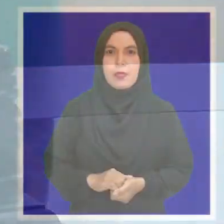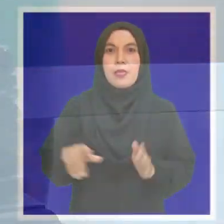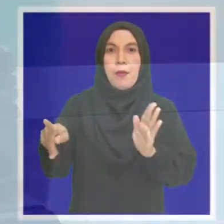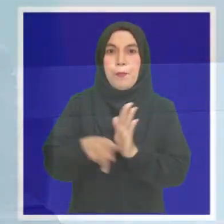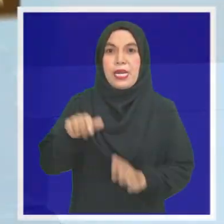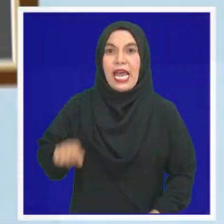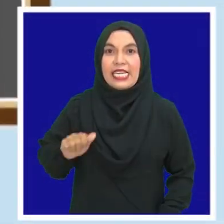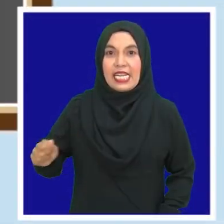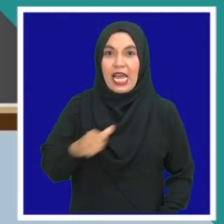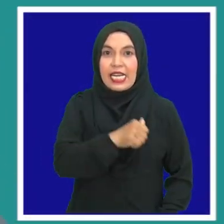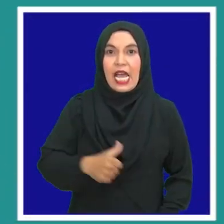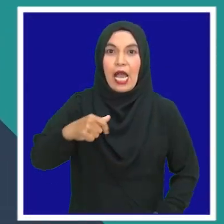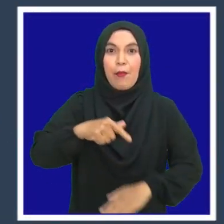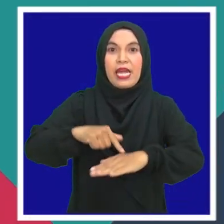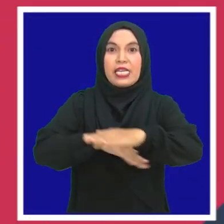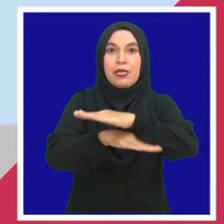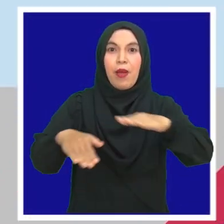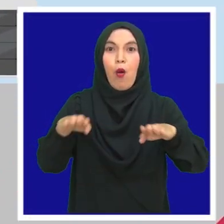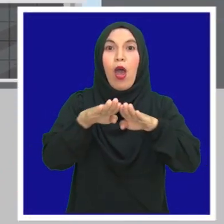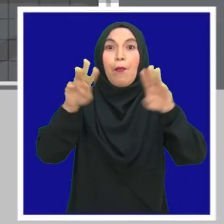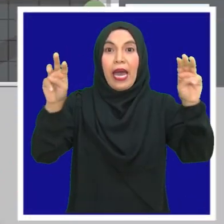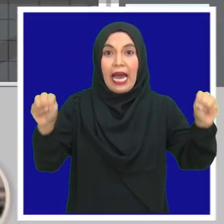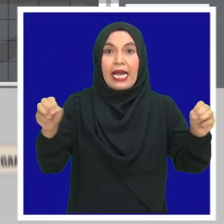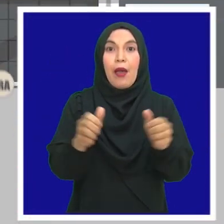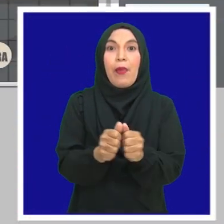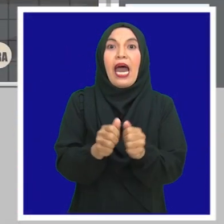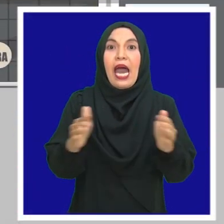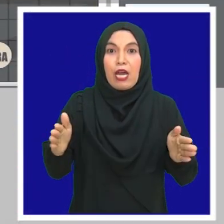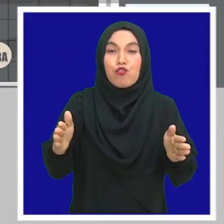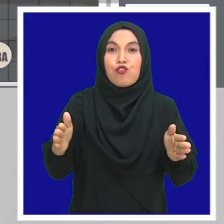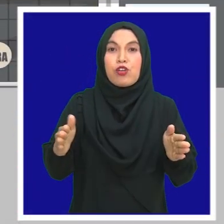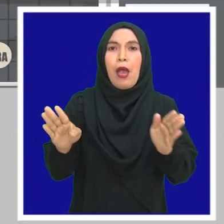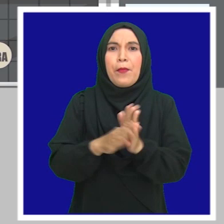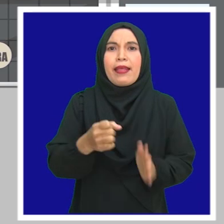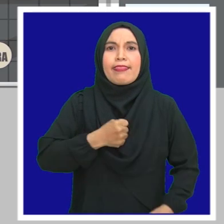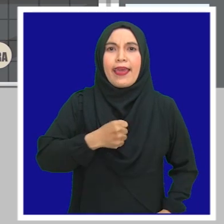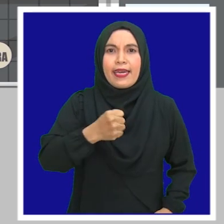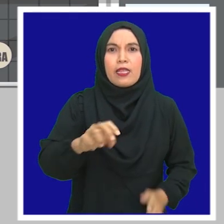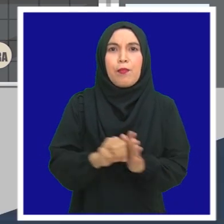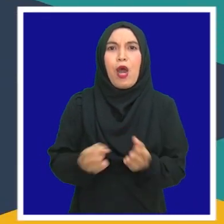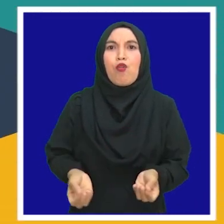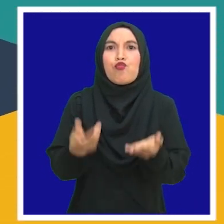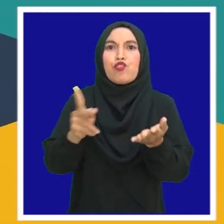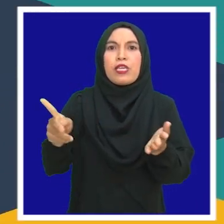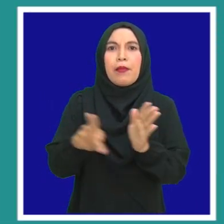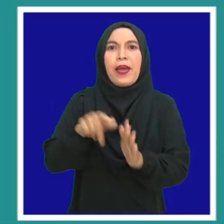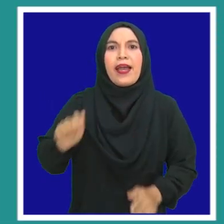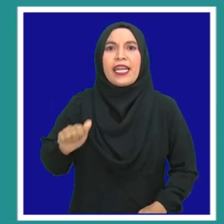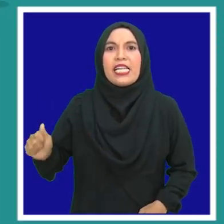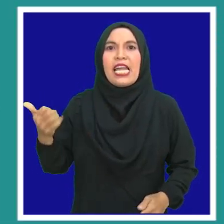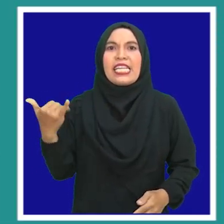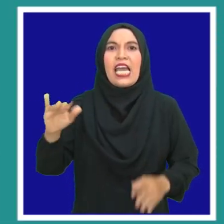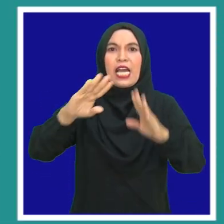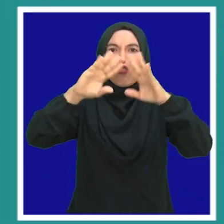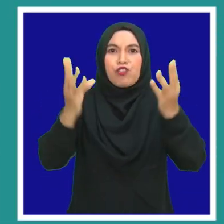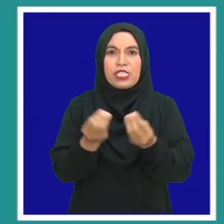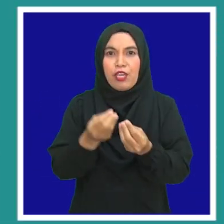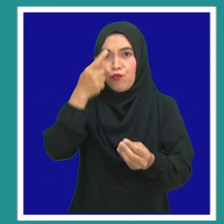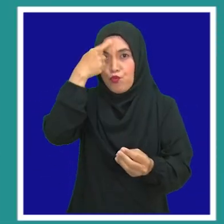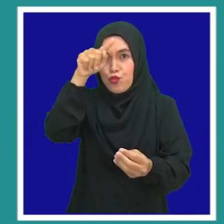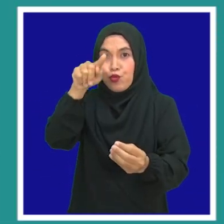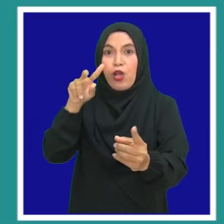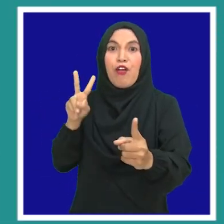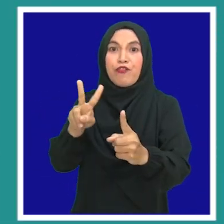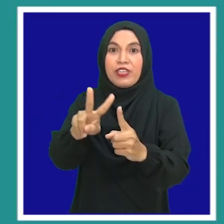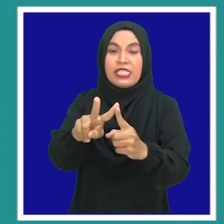Pengadilan agama anu dinaungan ku Mahkamah Agung Republik Indonesia nekatkeun ngawujudkeun peradilan anu inklusif sangkan kahontalna